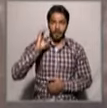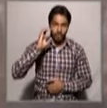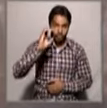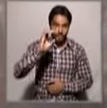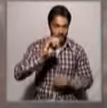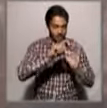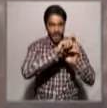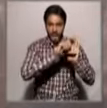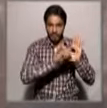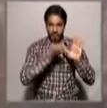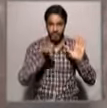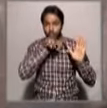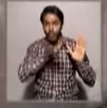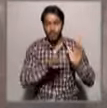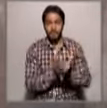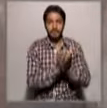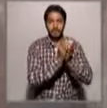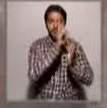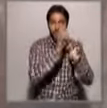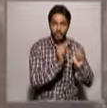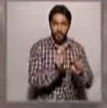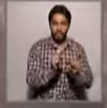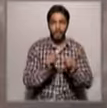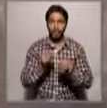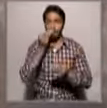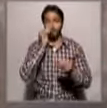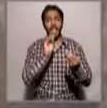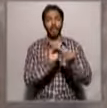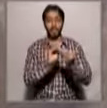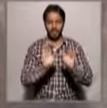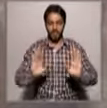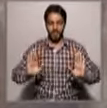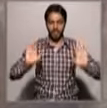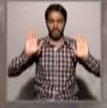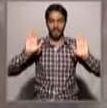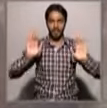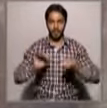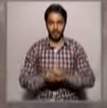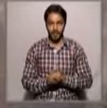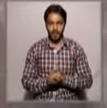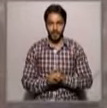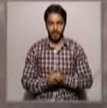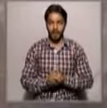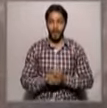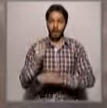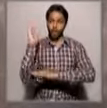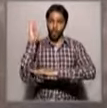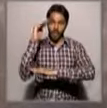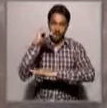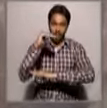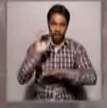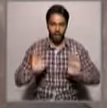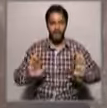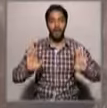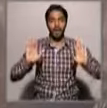أن النبي صلى الله عليه وسلم كان يرفع يديه عند تكبيرة الإحرام الله أكبر وعند النزول للركوع الله أكبر